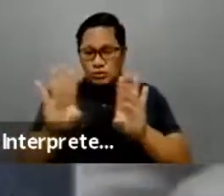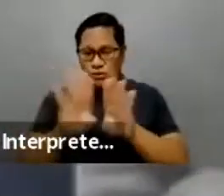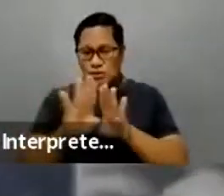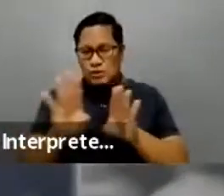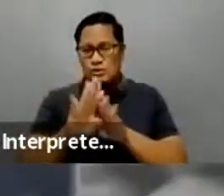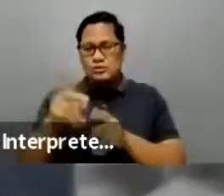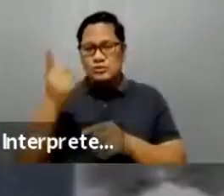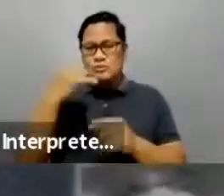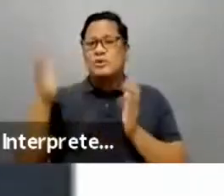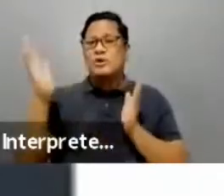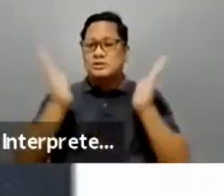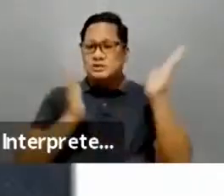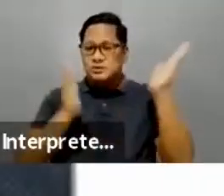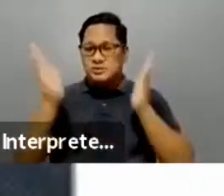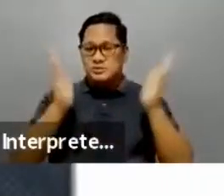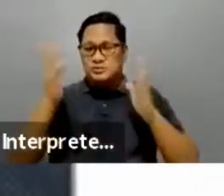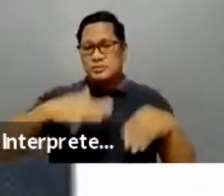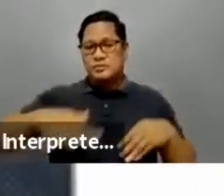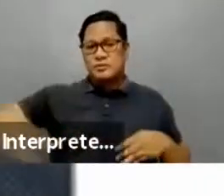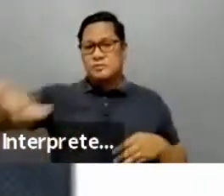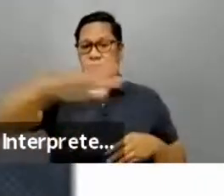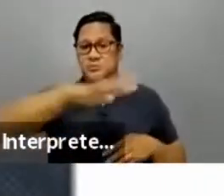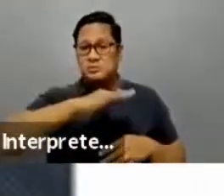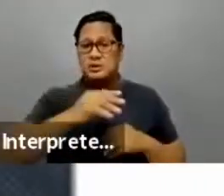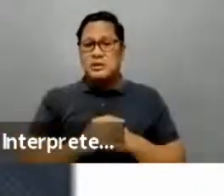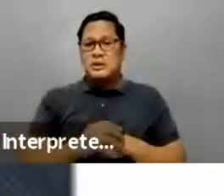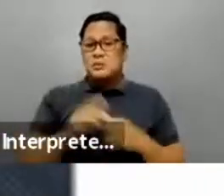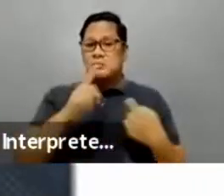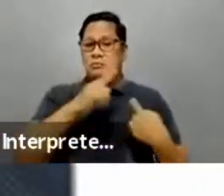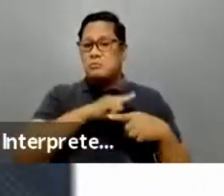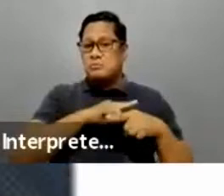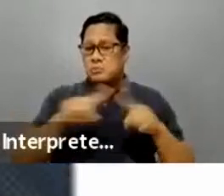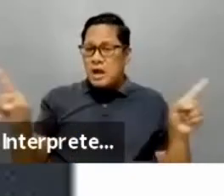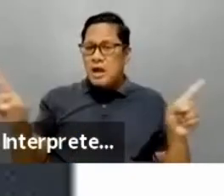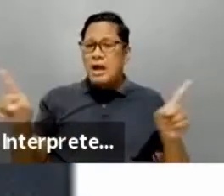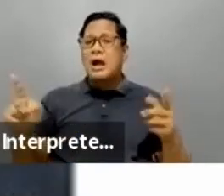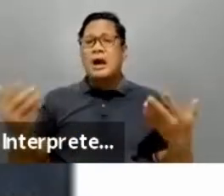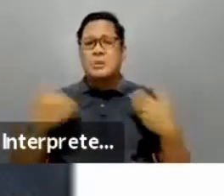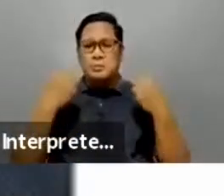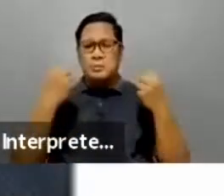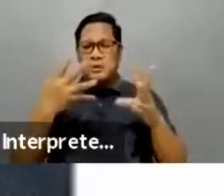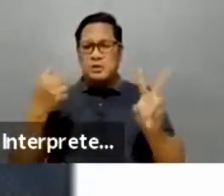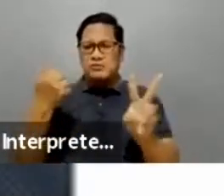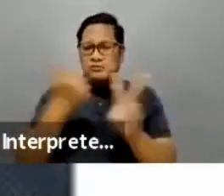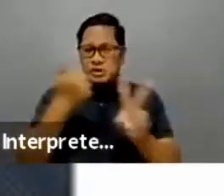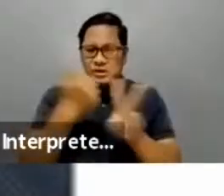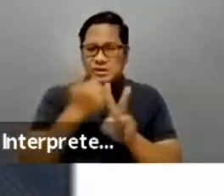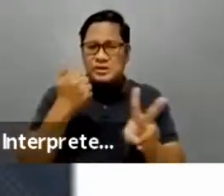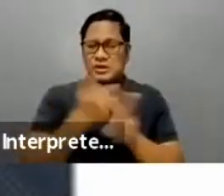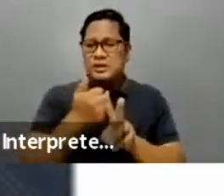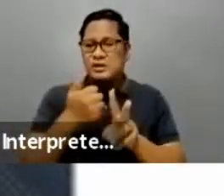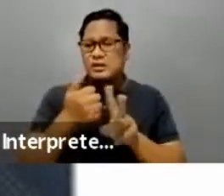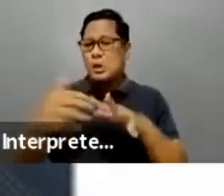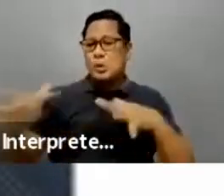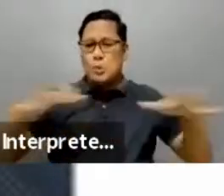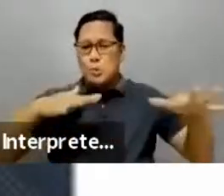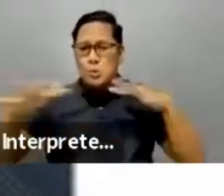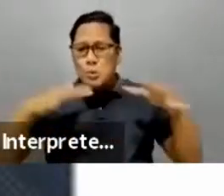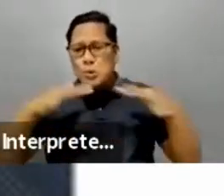lingkod ng bayan. Samantala, ang mga biktima ng sakuna at